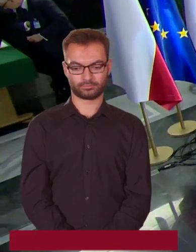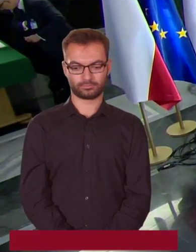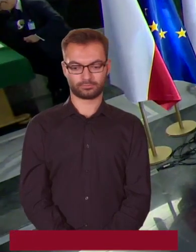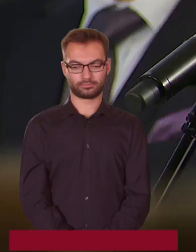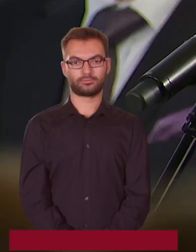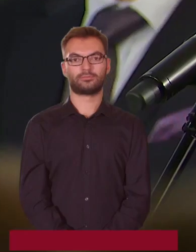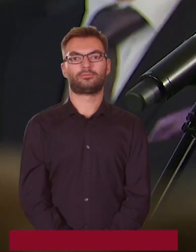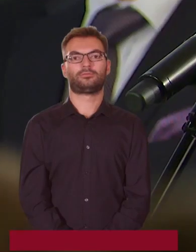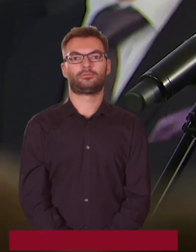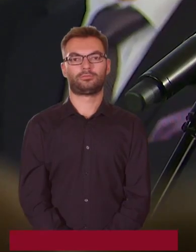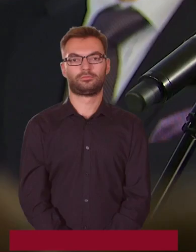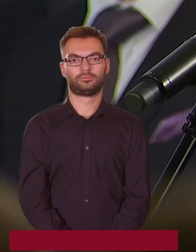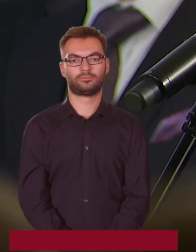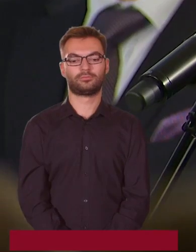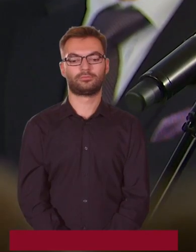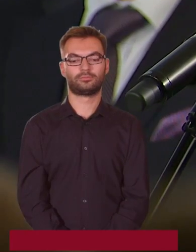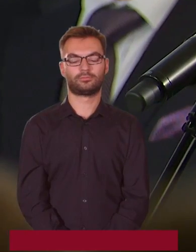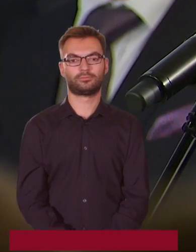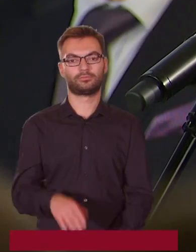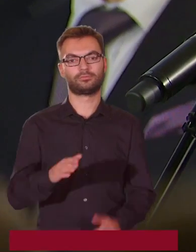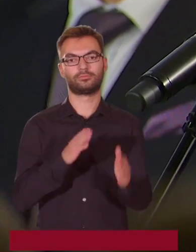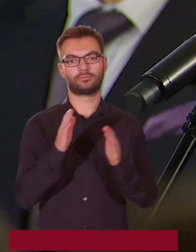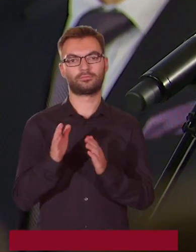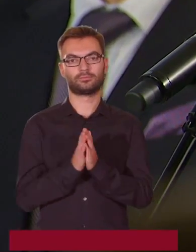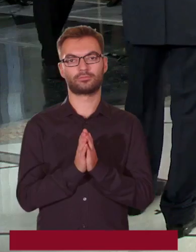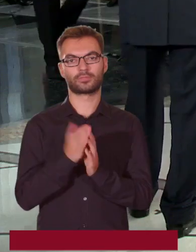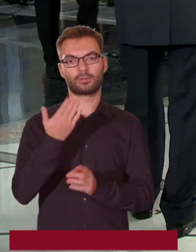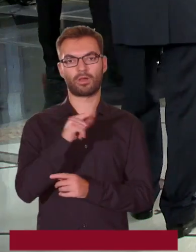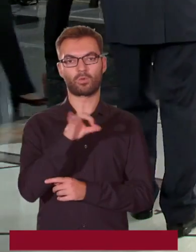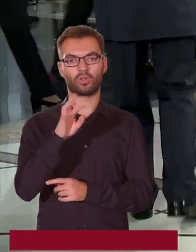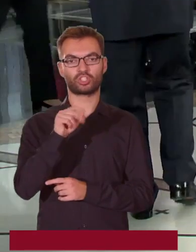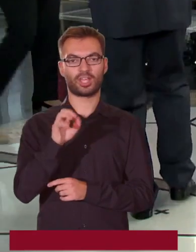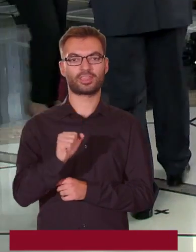Poproszę panią Małgorzatę Marię Kidawa-Błońska.